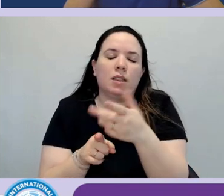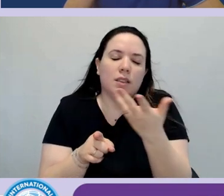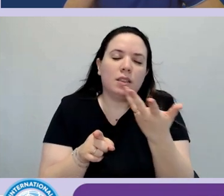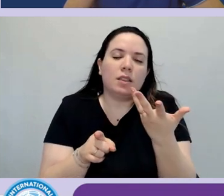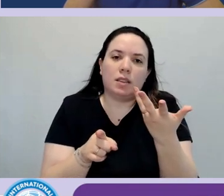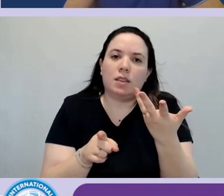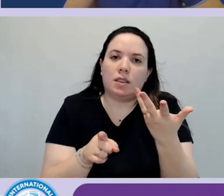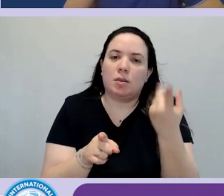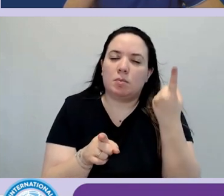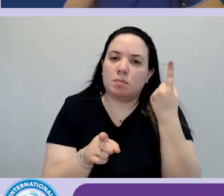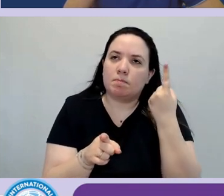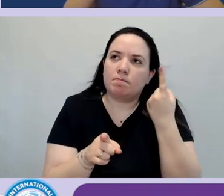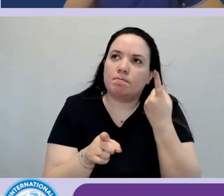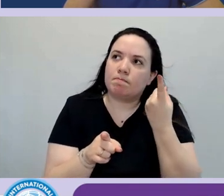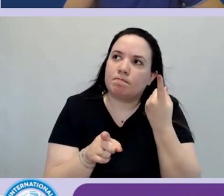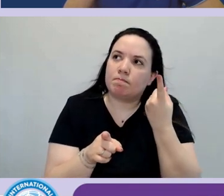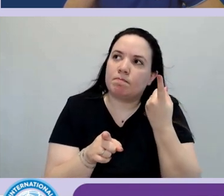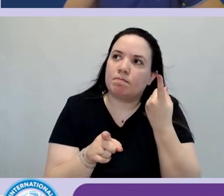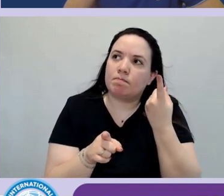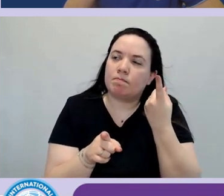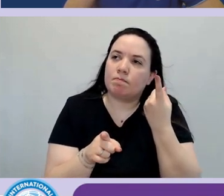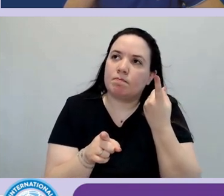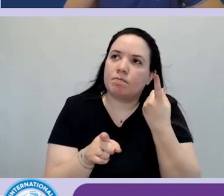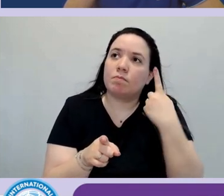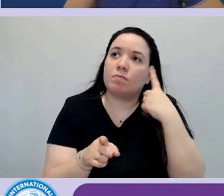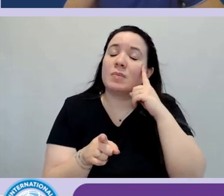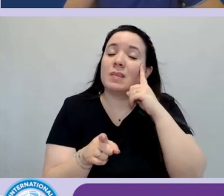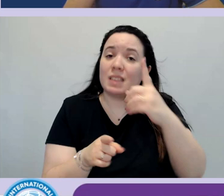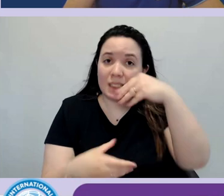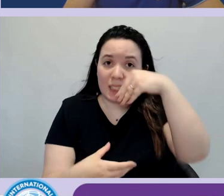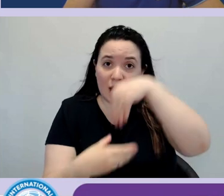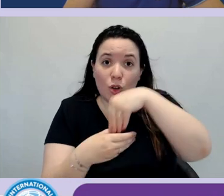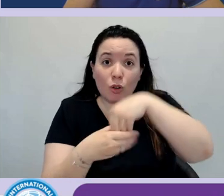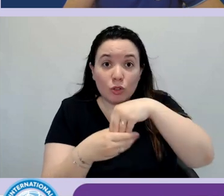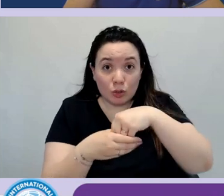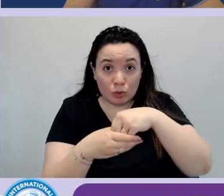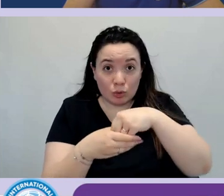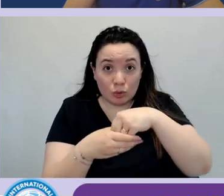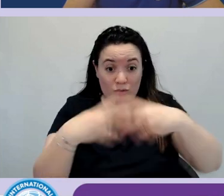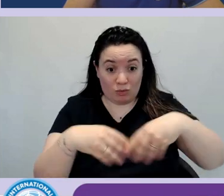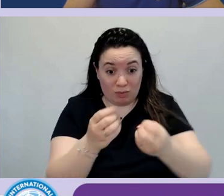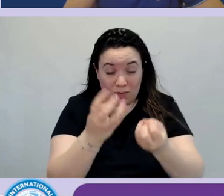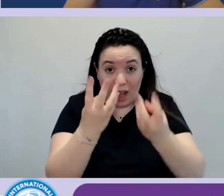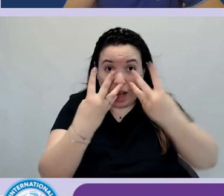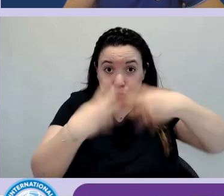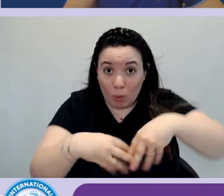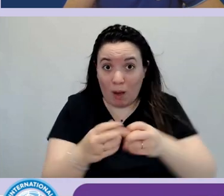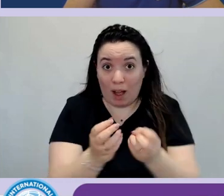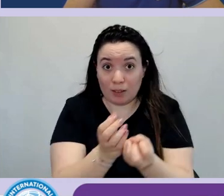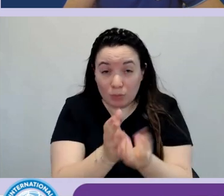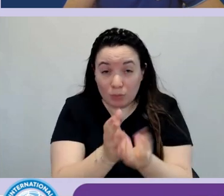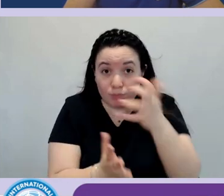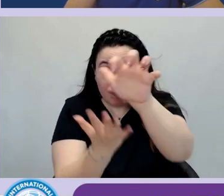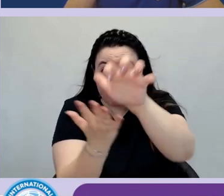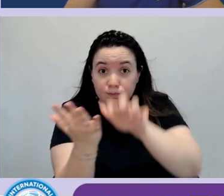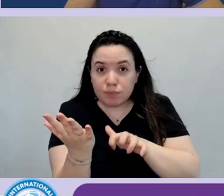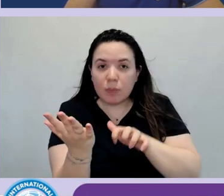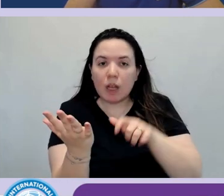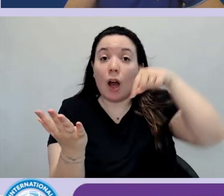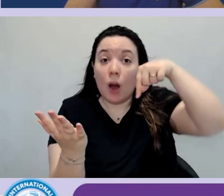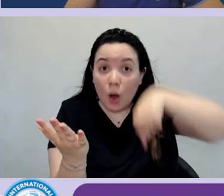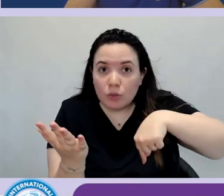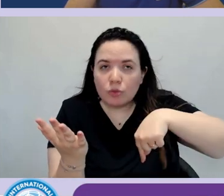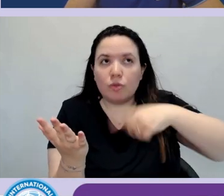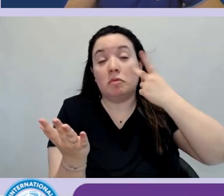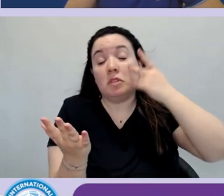segni ehm i contenuti se sono generati automaticamente ad oggi Poi vedremo in futuro